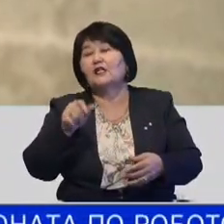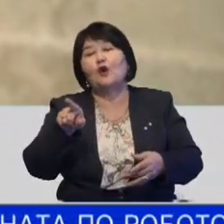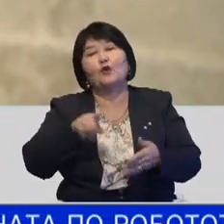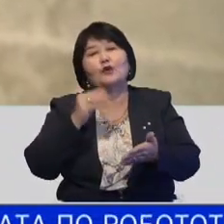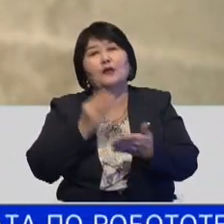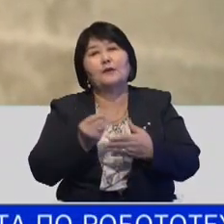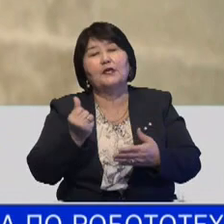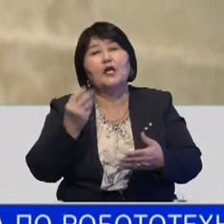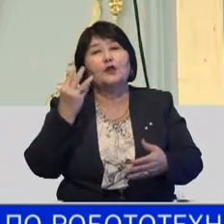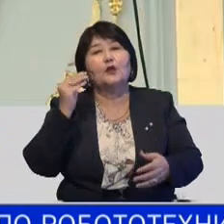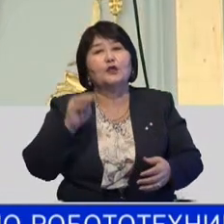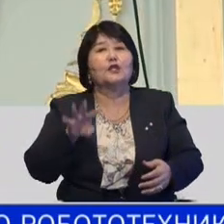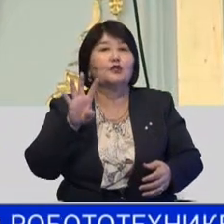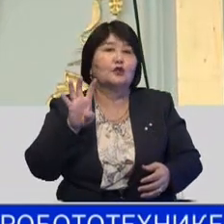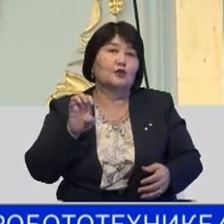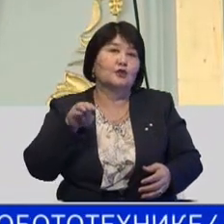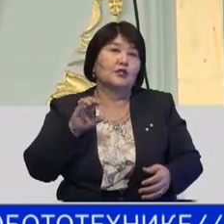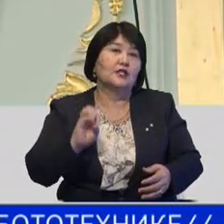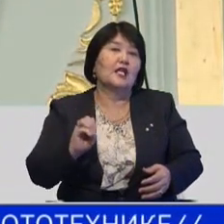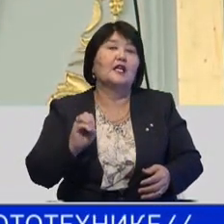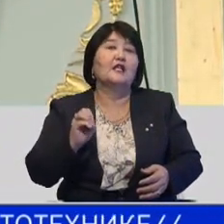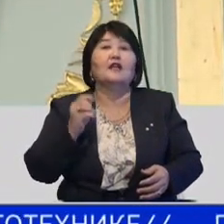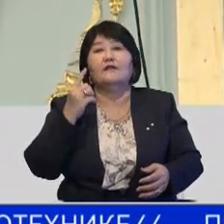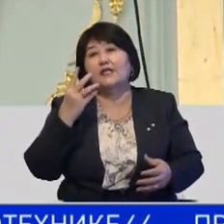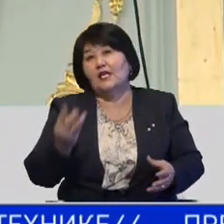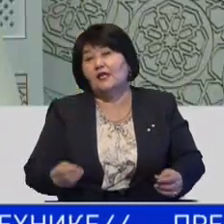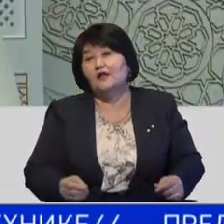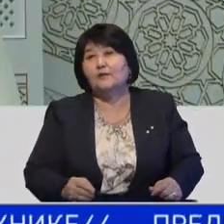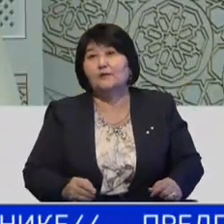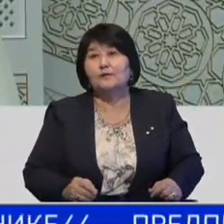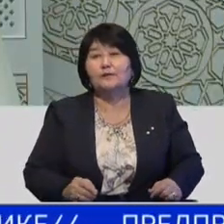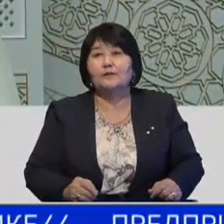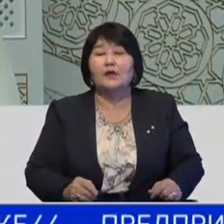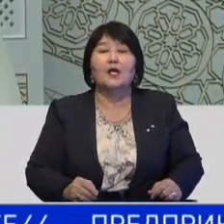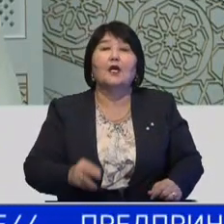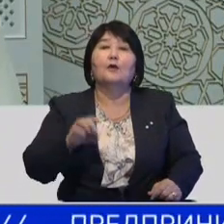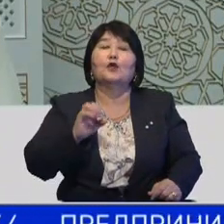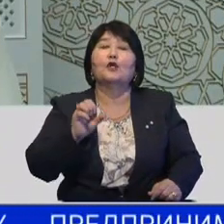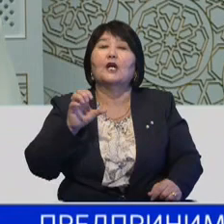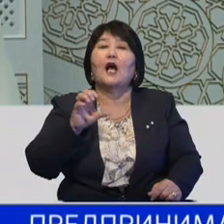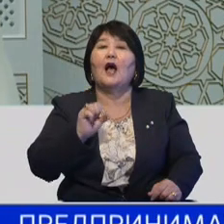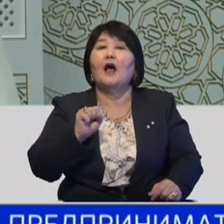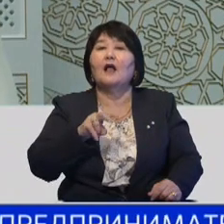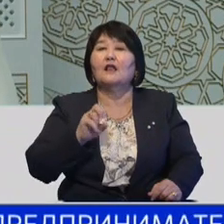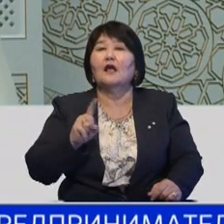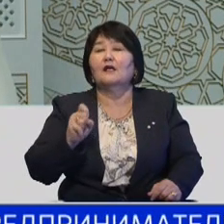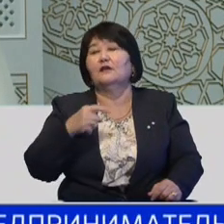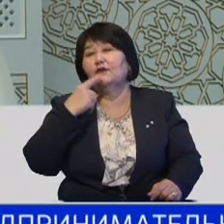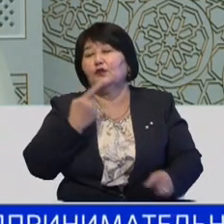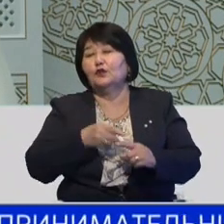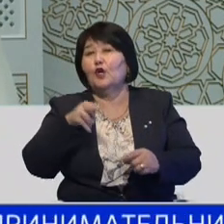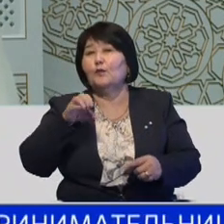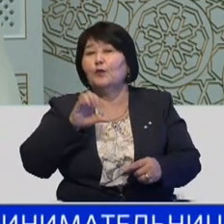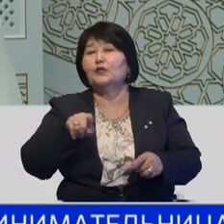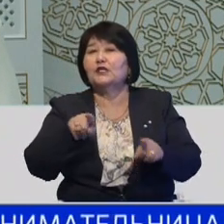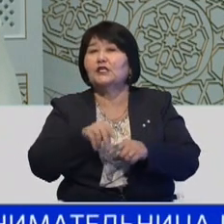определён в размере 3400 тенге в день проро Говорит что пост -